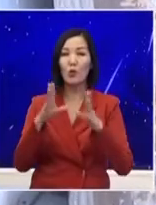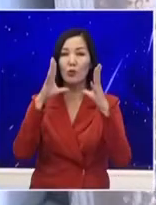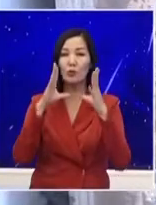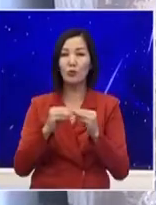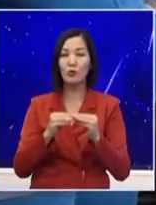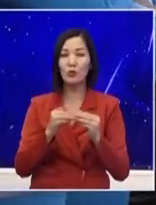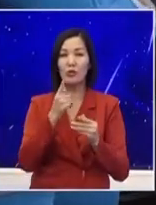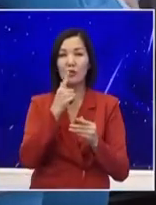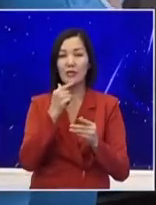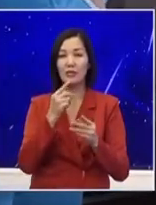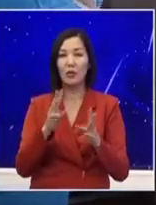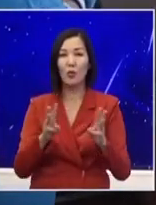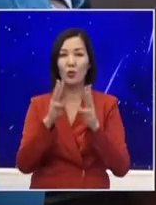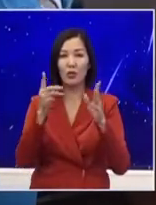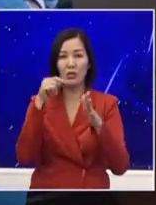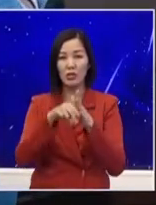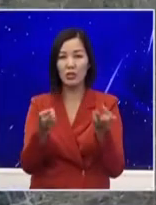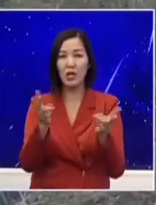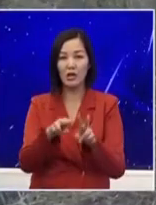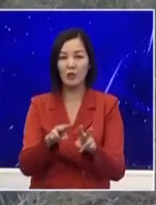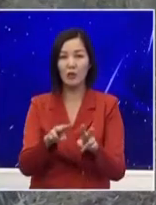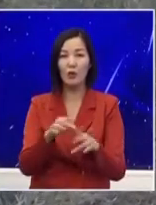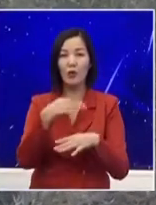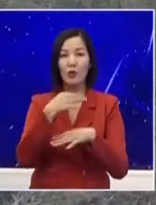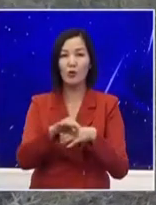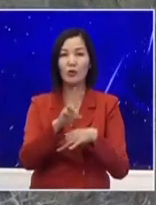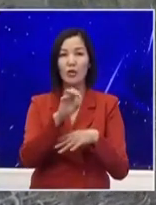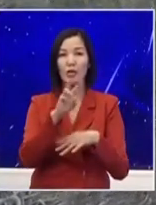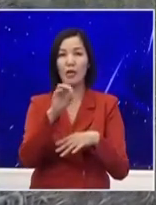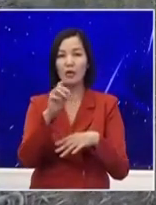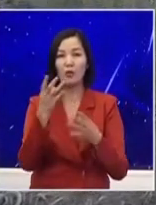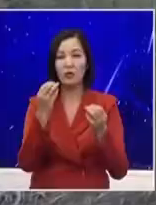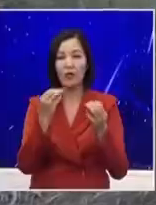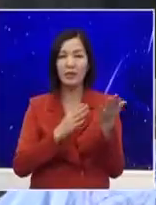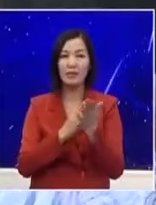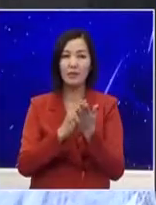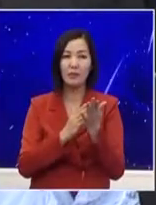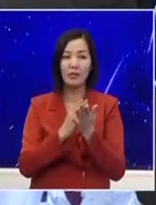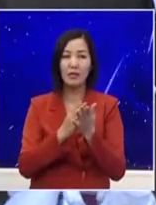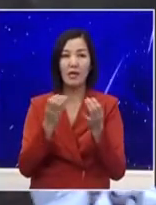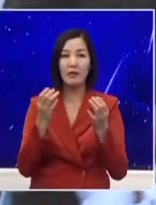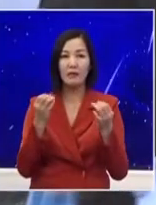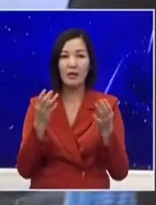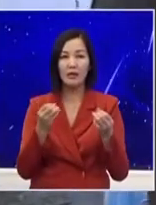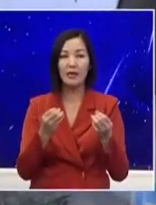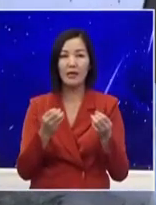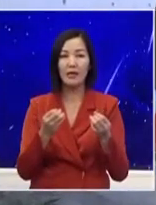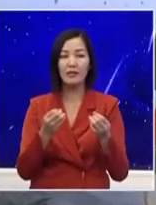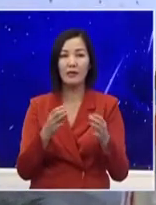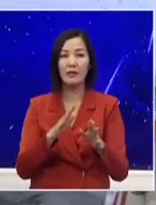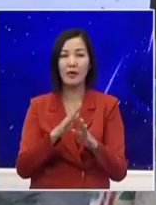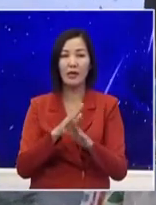қызыл жалын ішінде қалып қойған. Ал дәл сол жылдың күзінде Нарынқолдық тағы бір қызметкер жұмыс уақытында мерт болды.